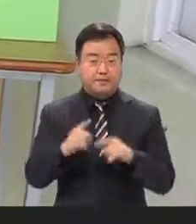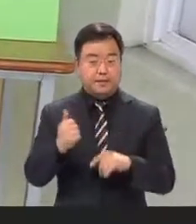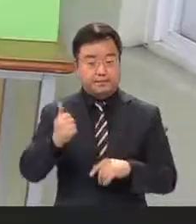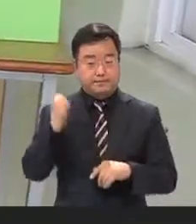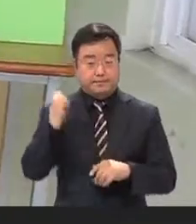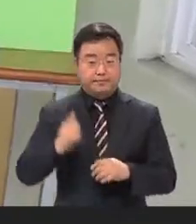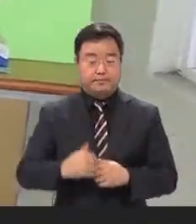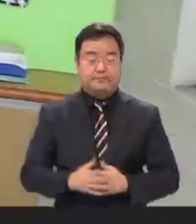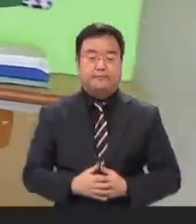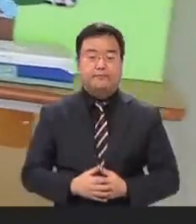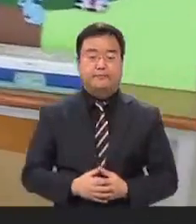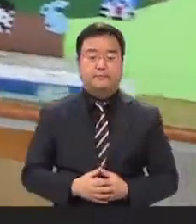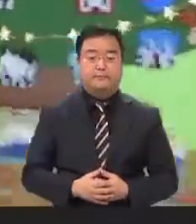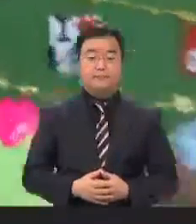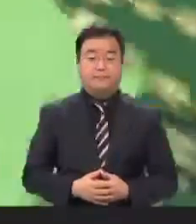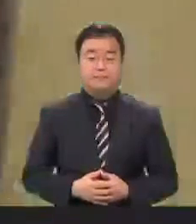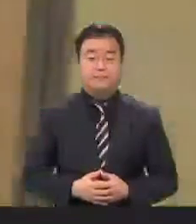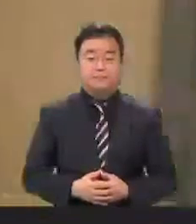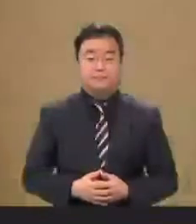가보시죠.